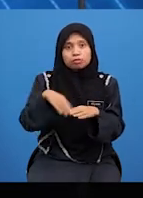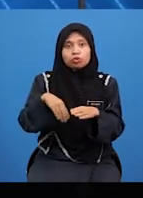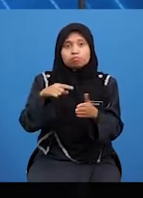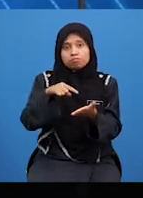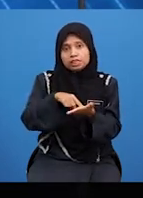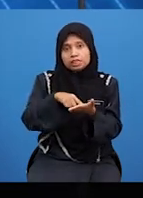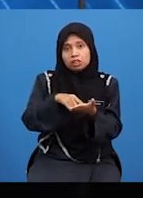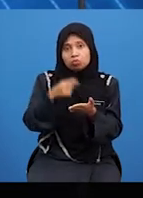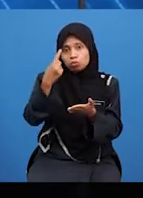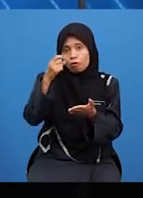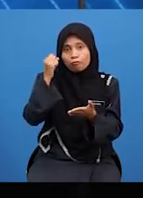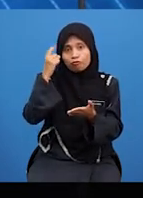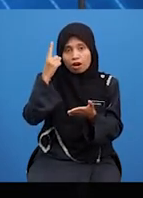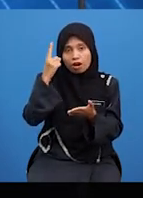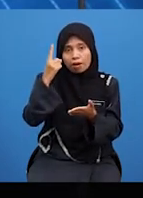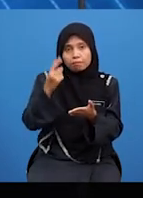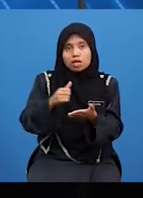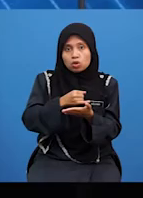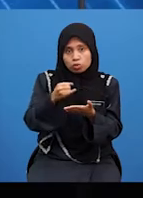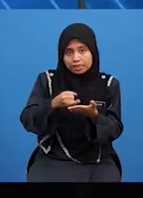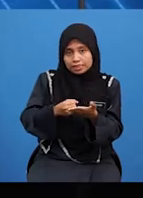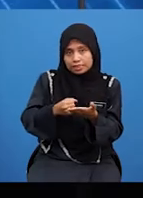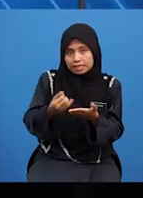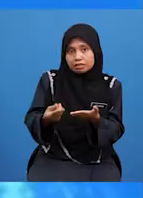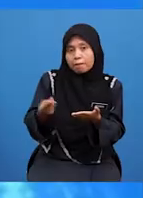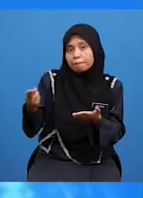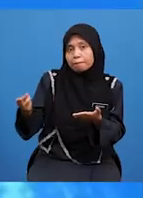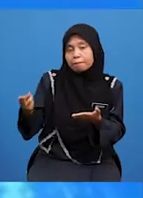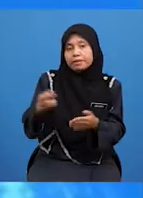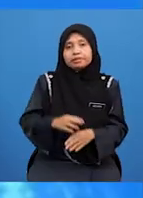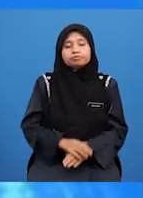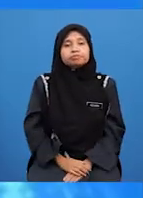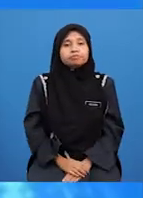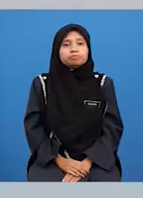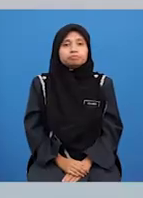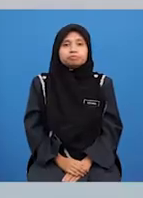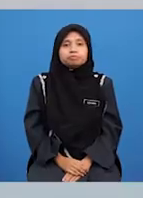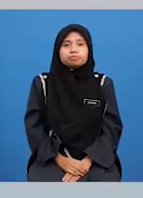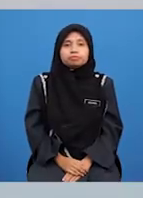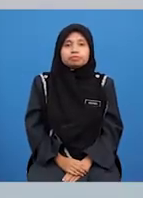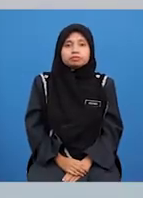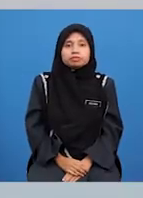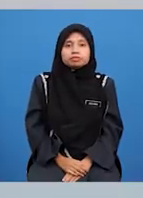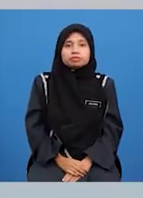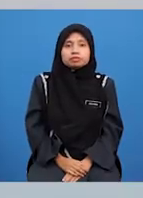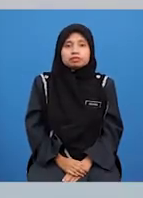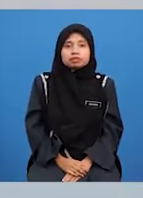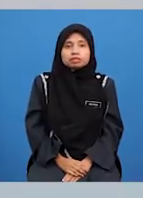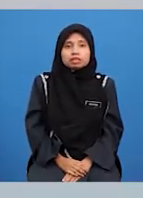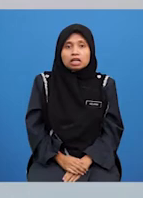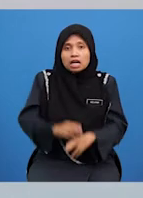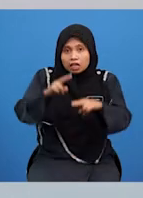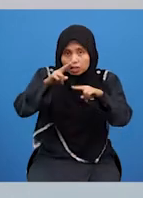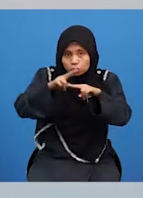lukisan objek berdasarkan kedudukan antara sesuatu objek. Baik, Cikgu Dons. Kedudukan tapak objek, iaitu sama